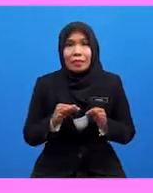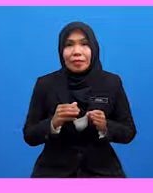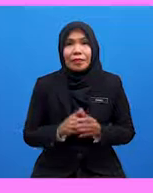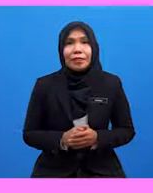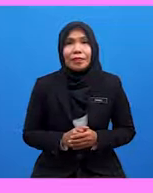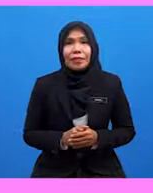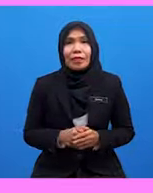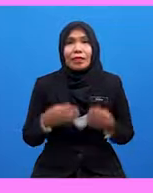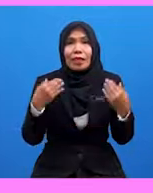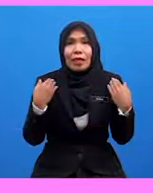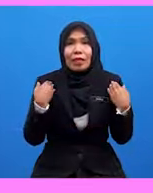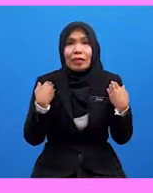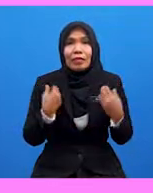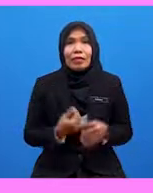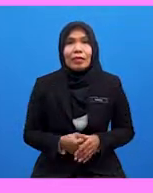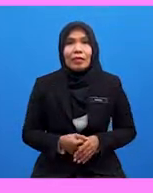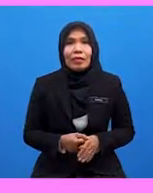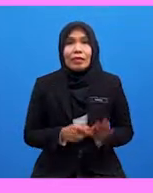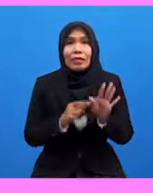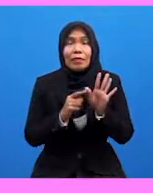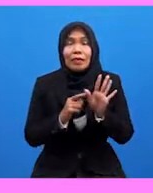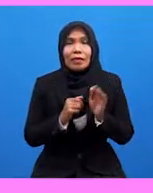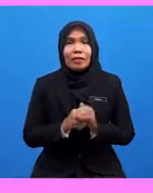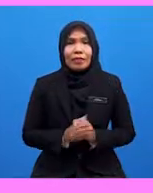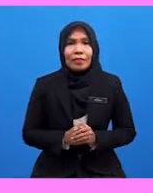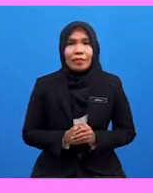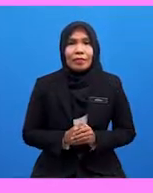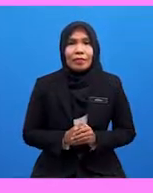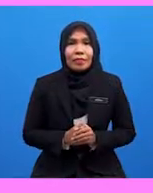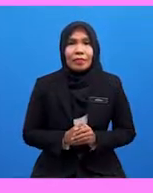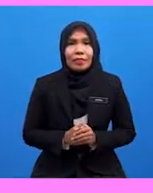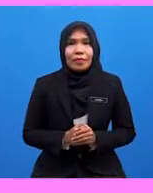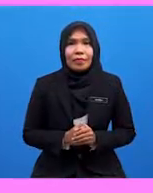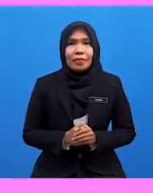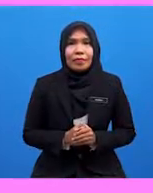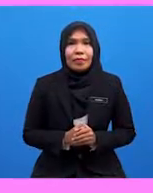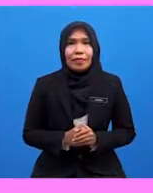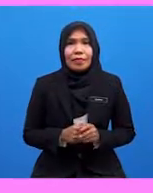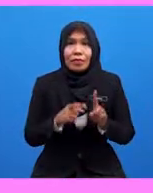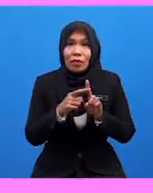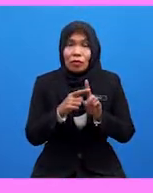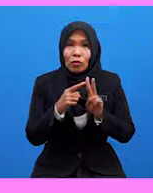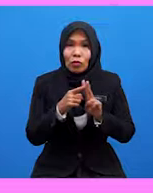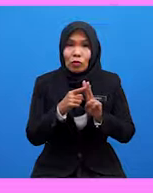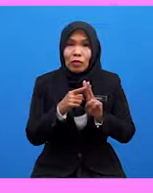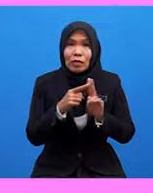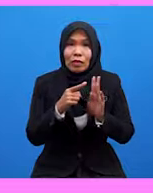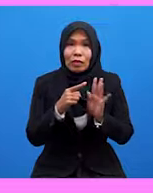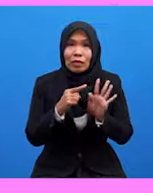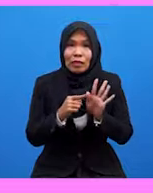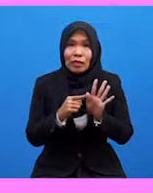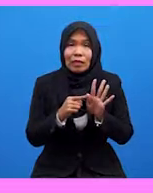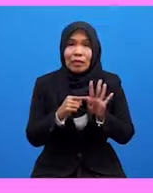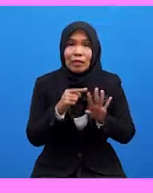kata penegas, kata nafi, kata pemberi, kata sendi nama, kata arah, kata bilangan